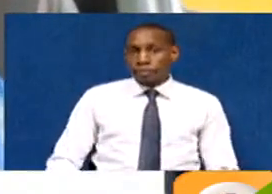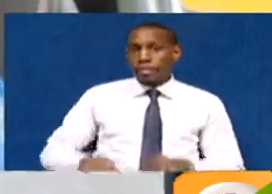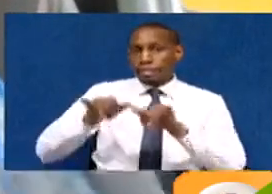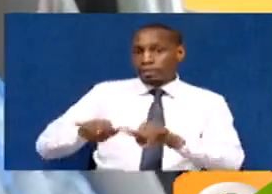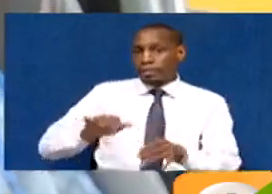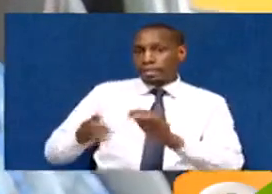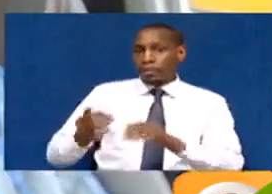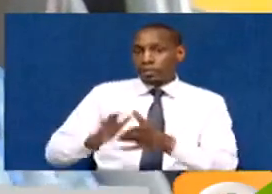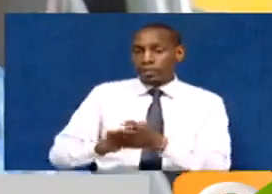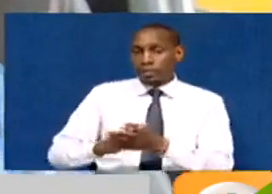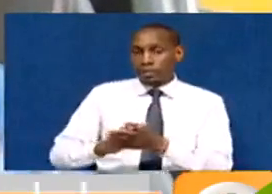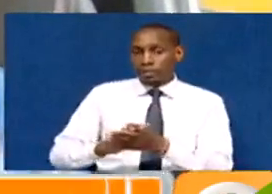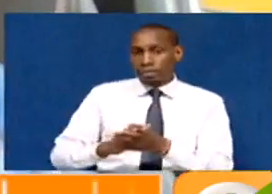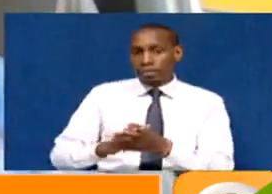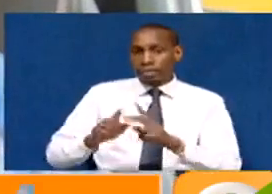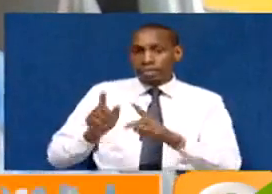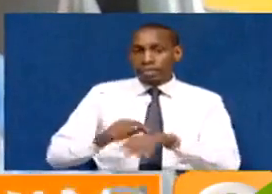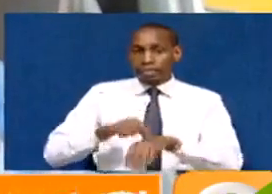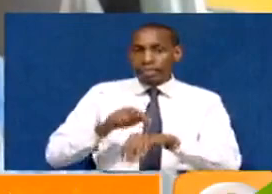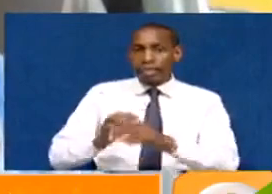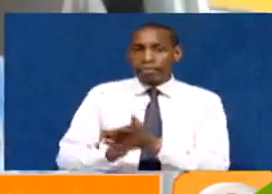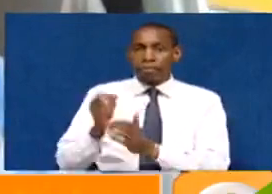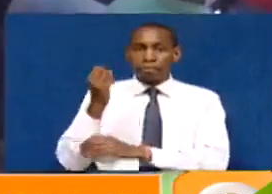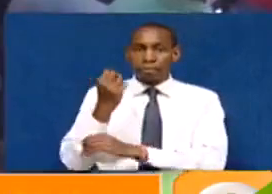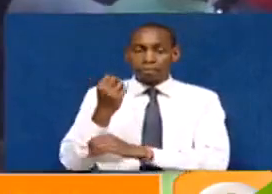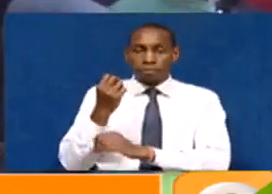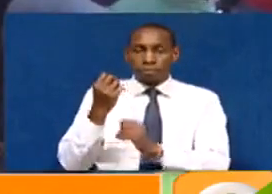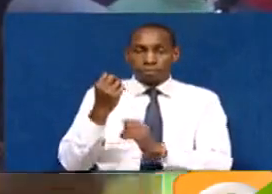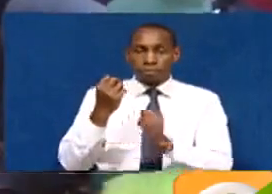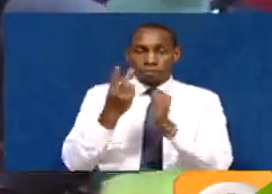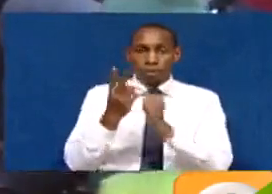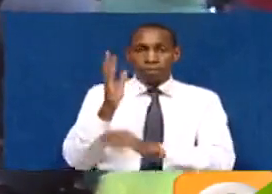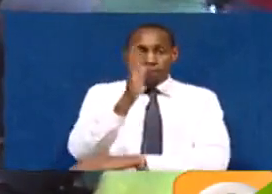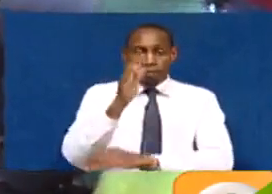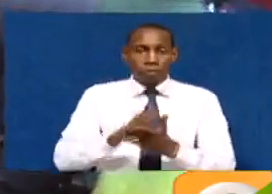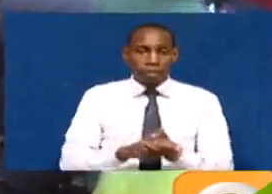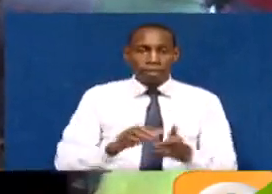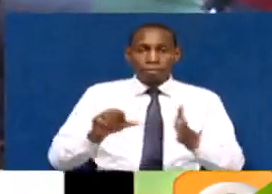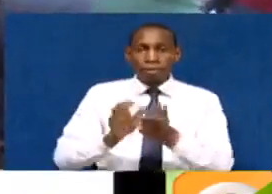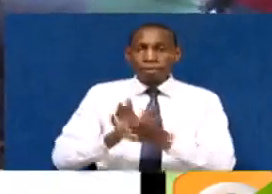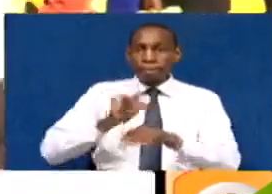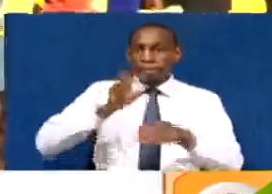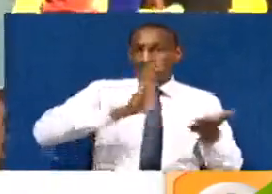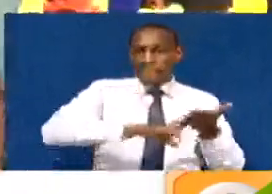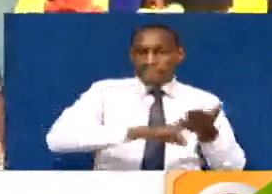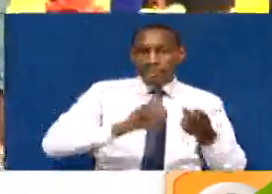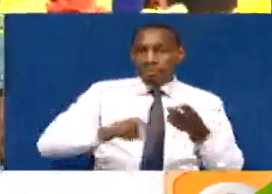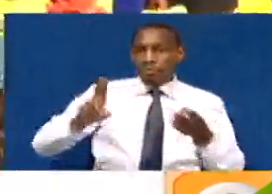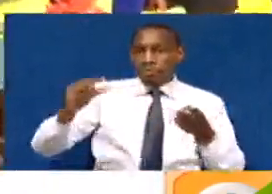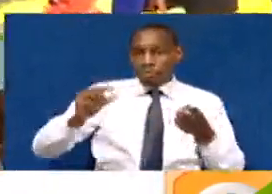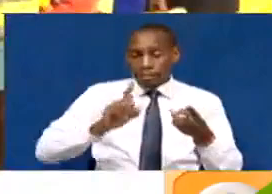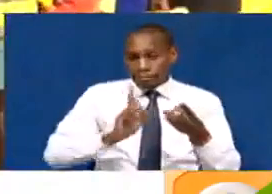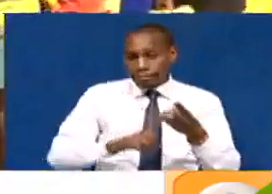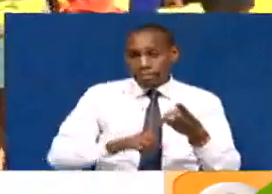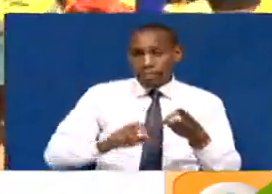Nimekaa kama masaa matatu hivi kuanzia kama saa 6 hivi mpaka sasa sijapata mafuta. The fuel shortage has also hit Migori,